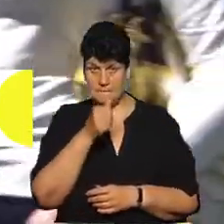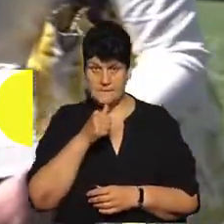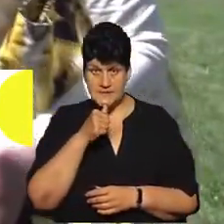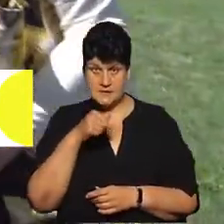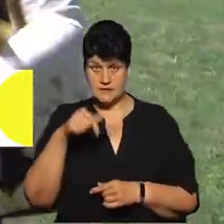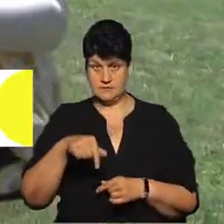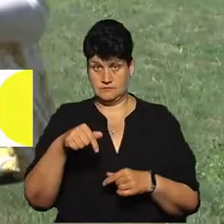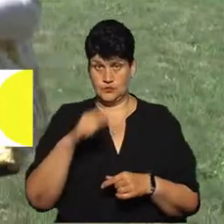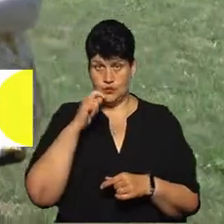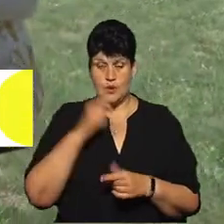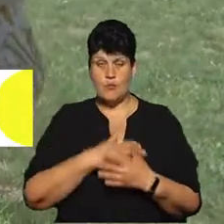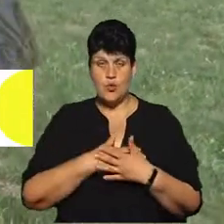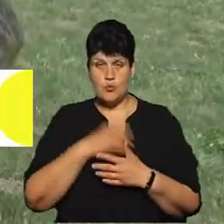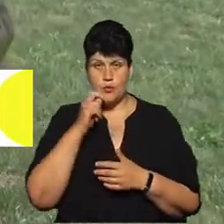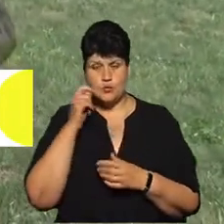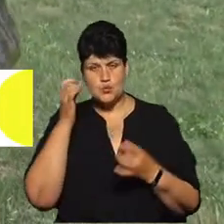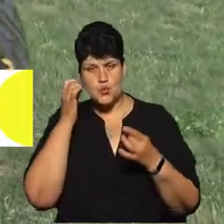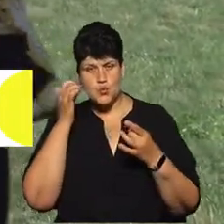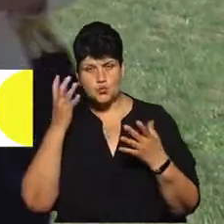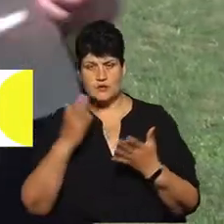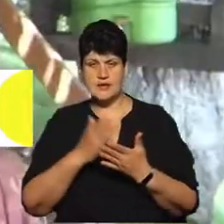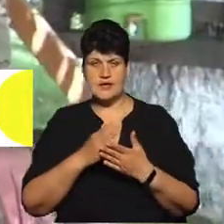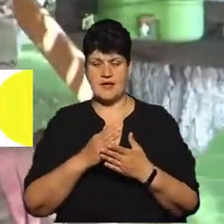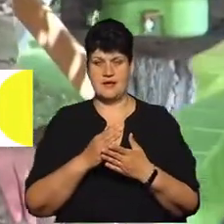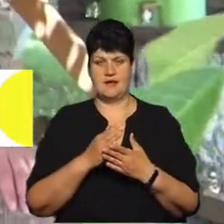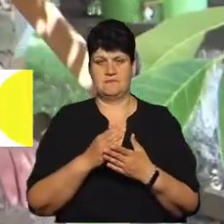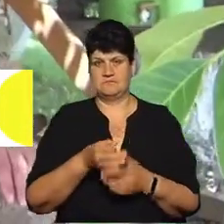полюбив українську культуру та став фанатом Степана Гіги.